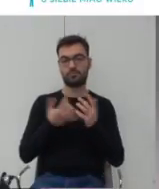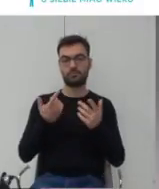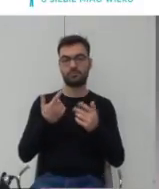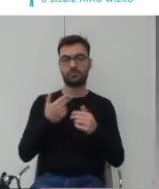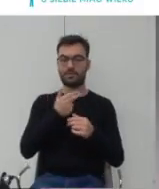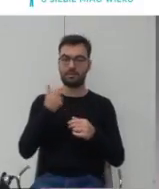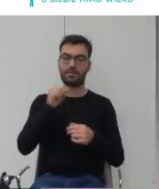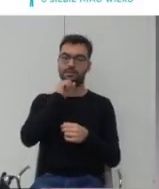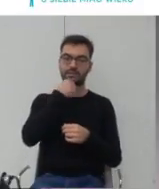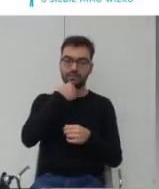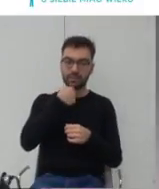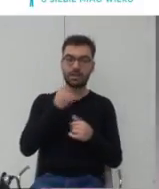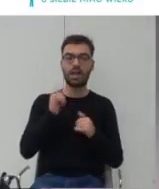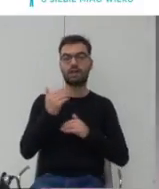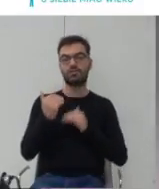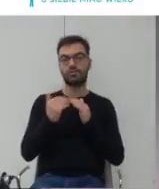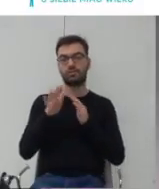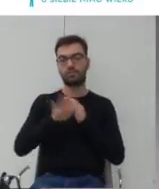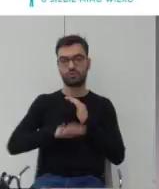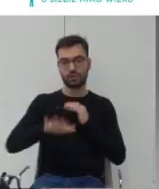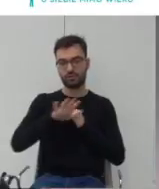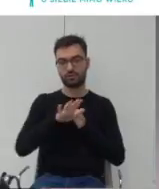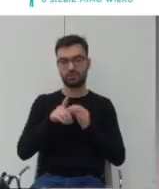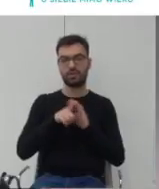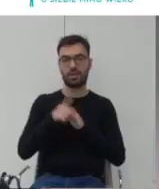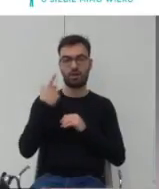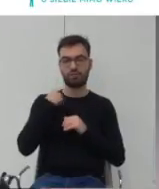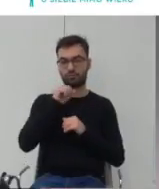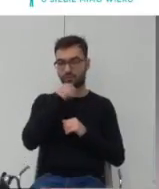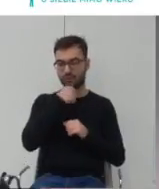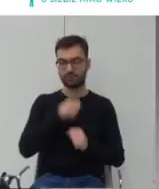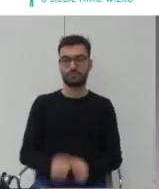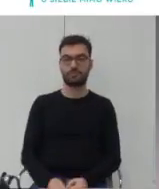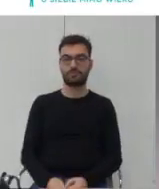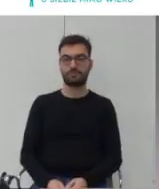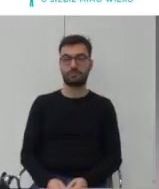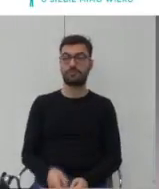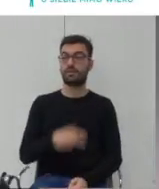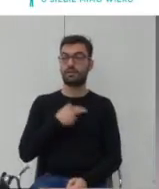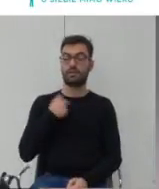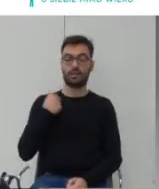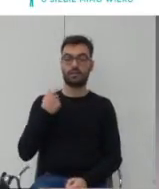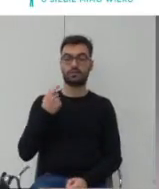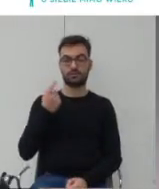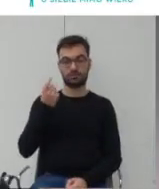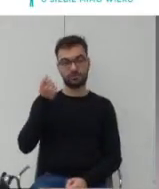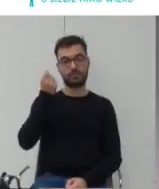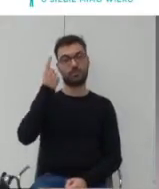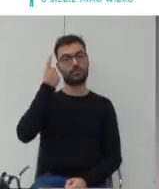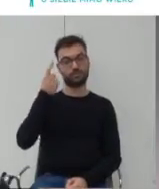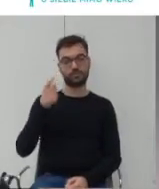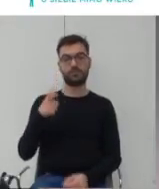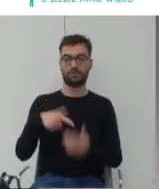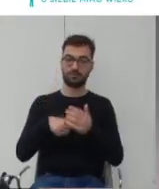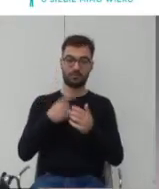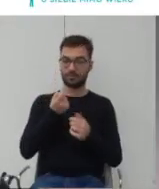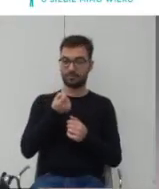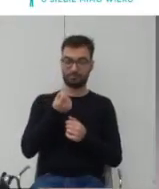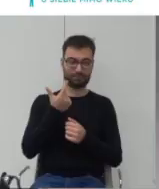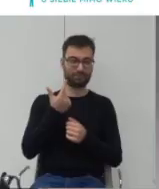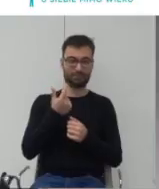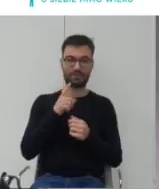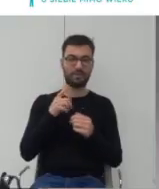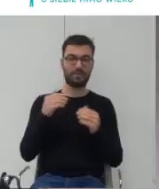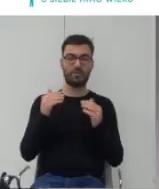starzenia się i dostosowywania przestrzeni do potrzeb osób starszych. Nasza inicjatywa jest jedną z nielicznych,